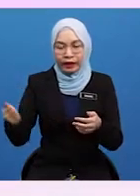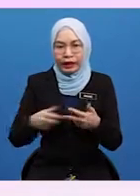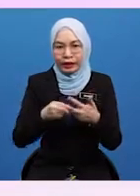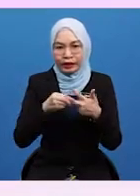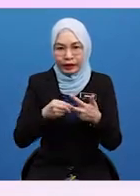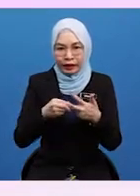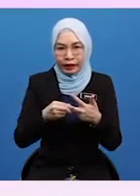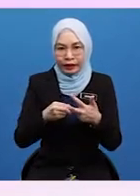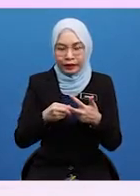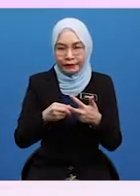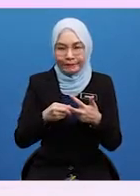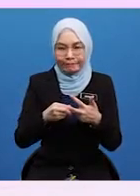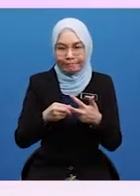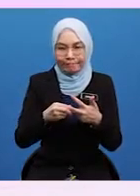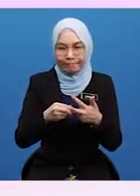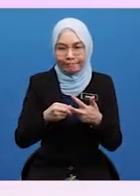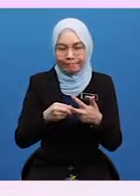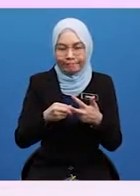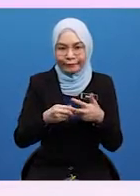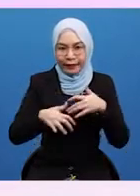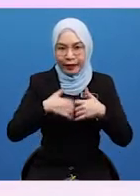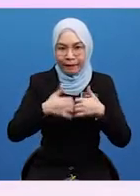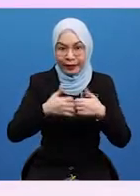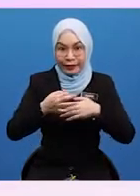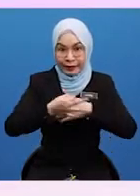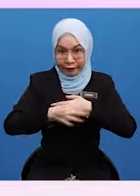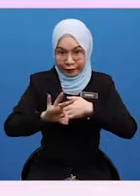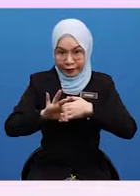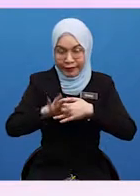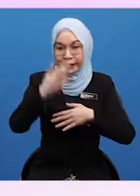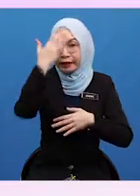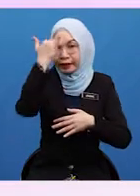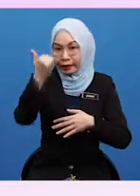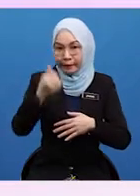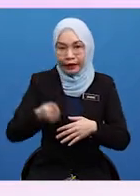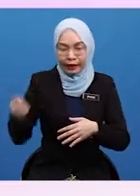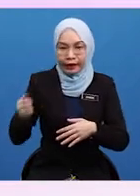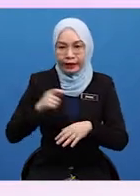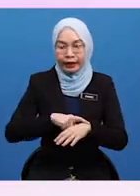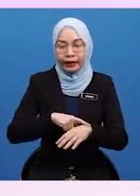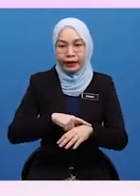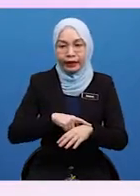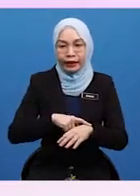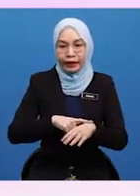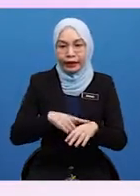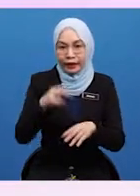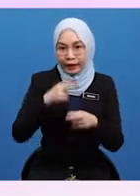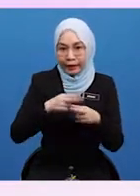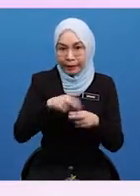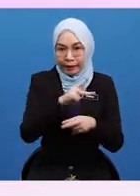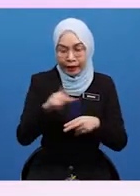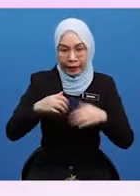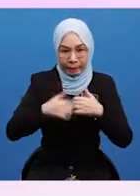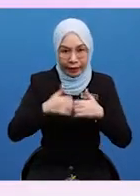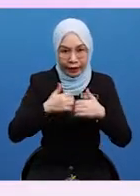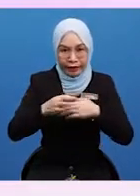di Malaysia ialah mesin teleks kenapa ya anak ini dipanggil ngeset Lex jika